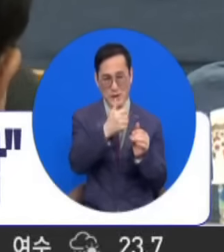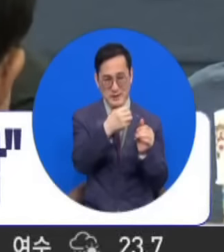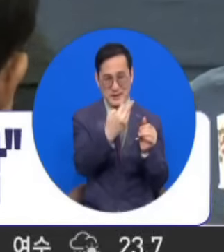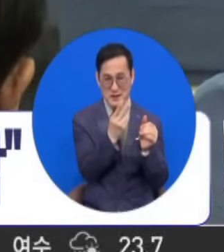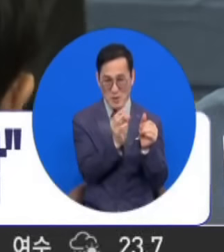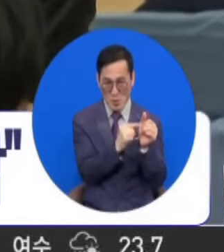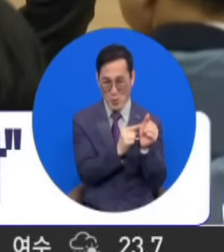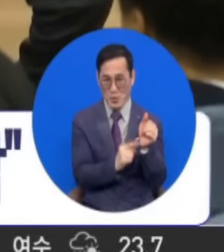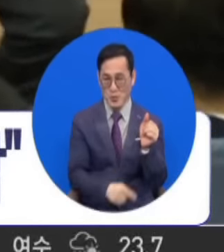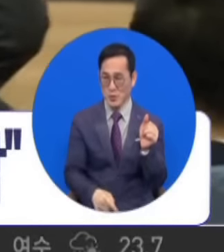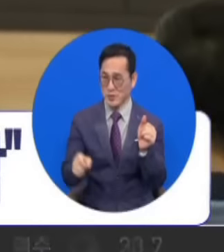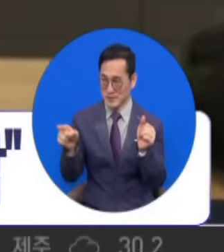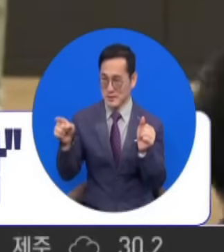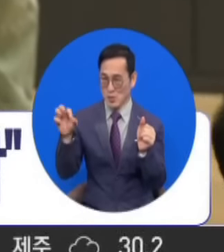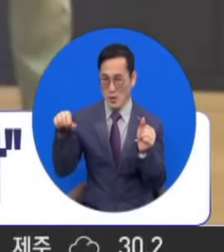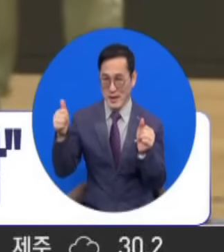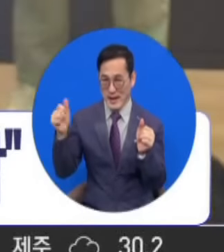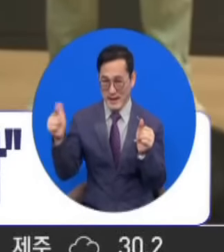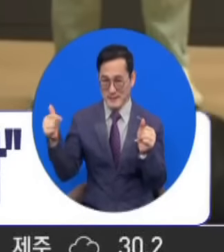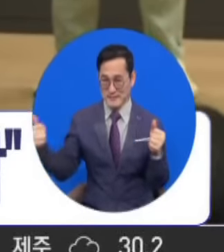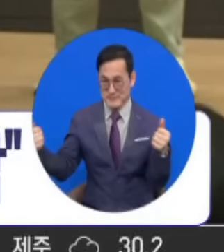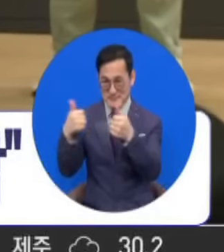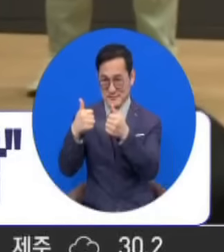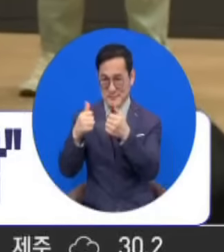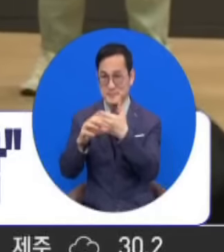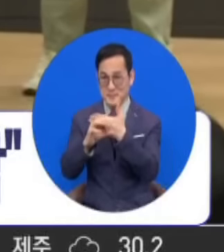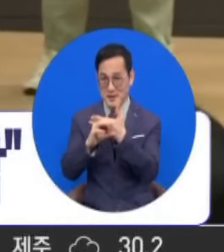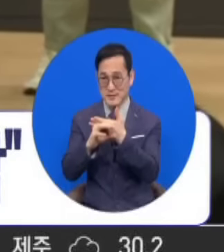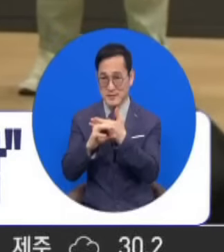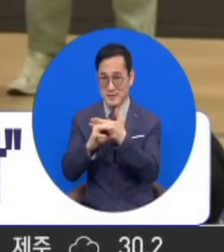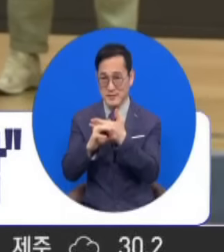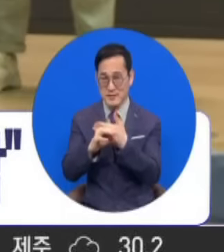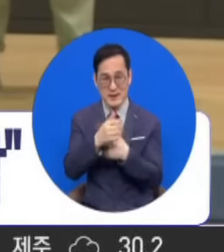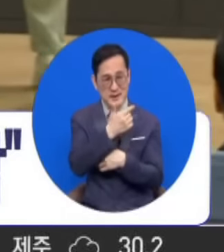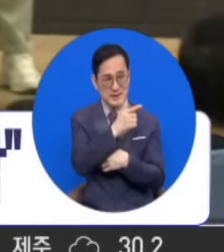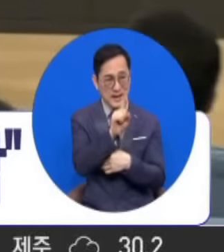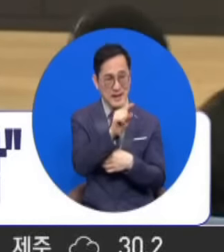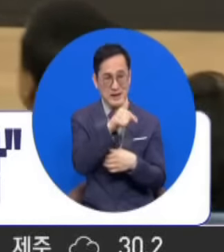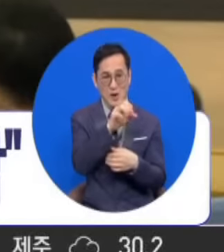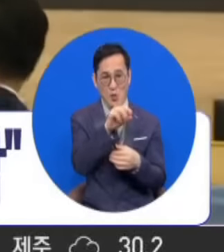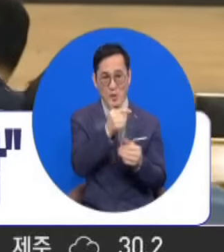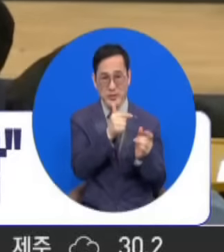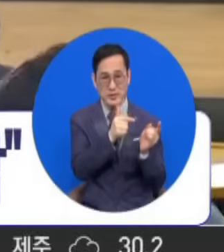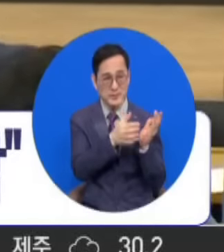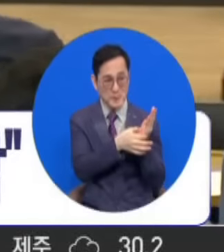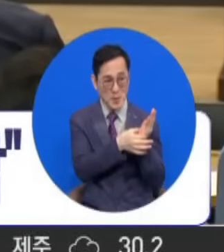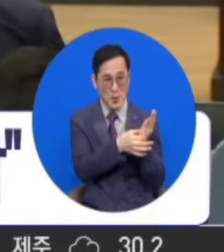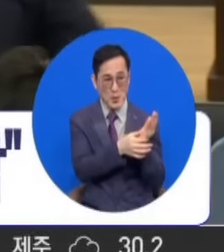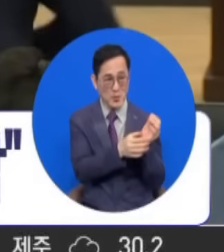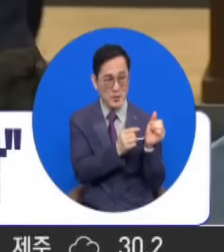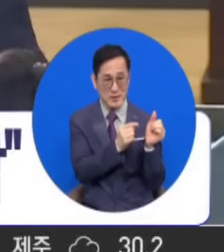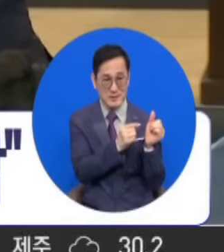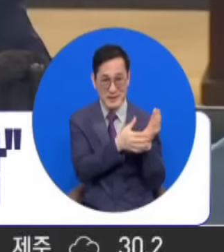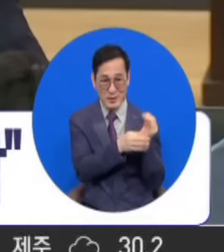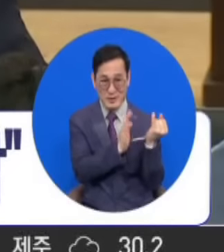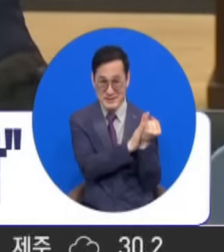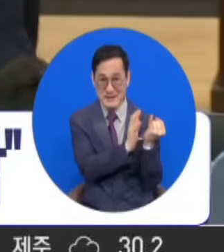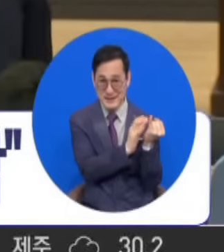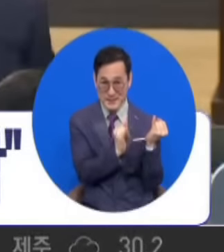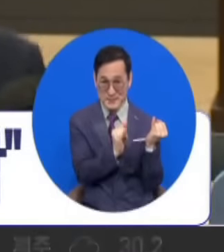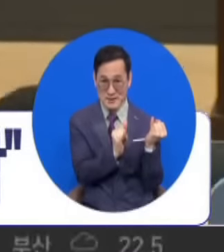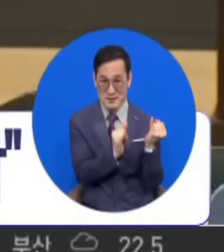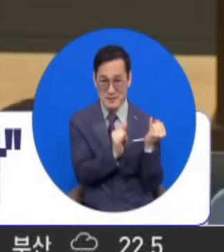그 위원장의 전 대표의 표가 양쪽으로 나뉠 가능성이 있습니다. 그렇죠. 그러면은 한동훈 위원장이 현재